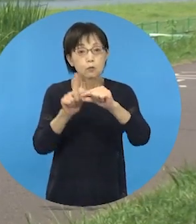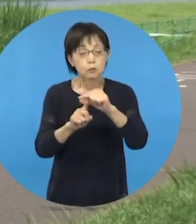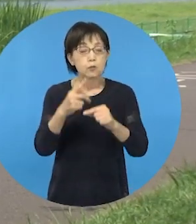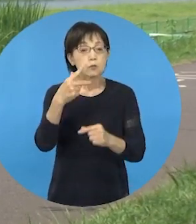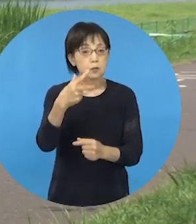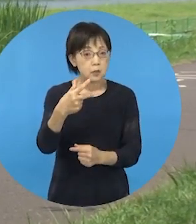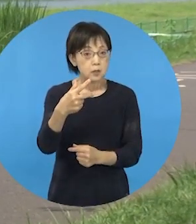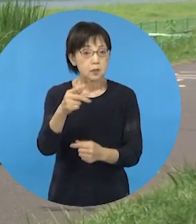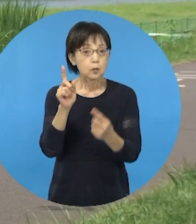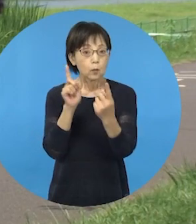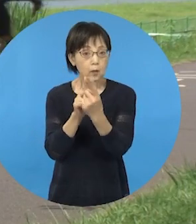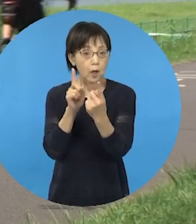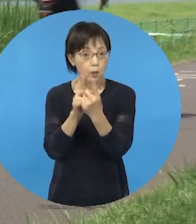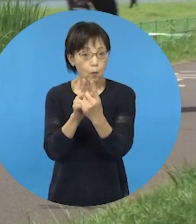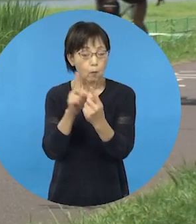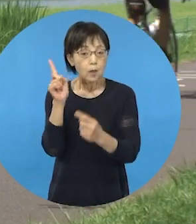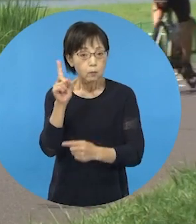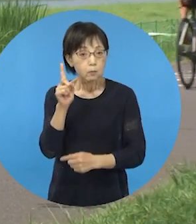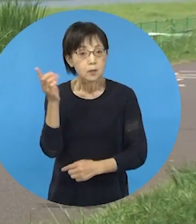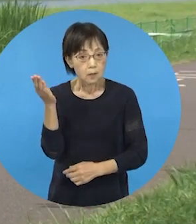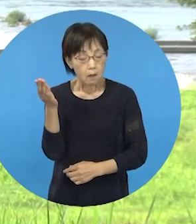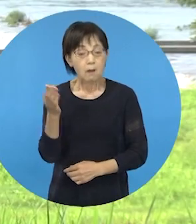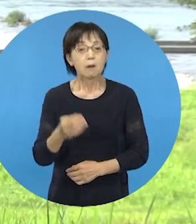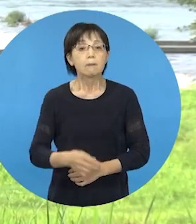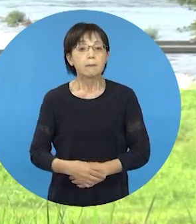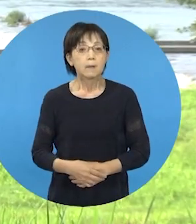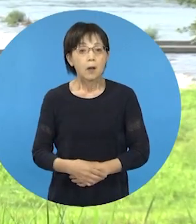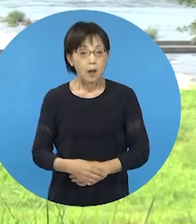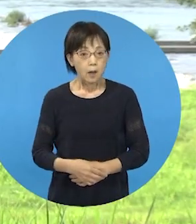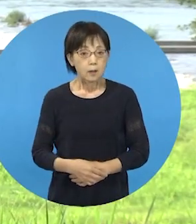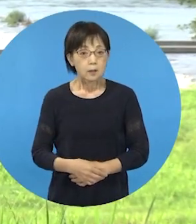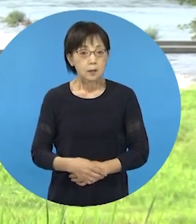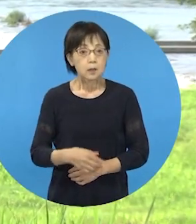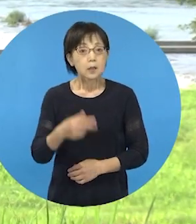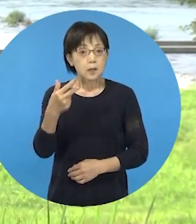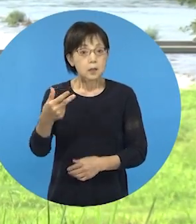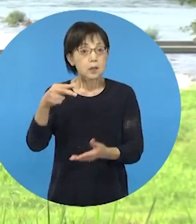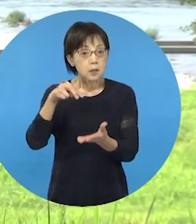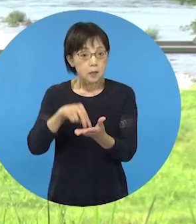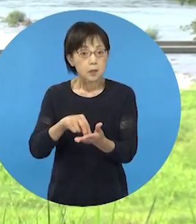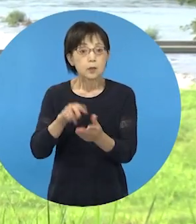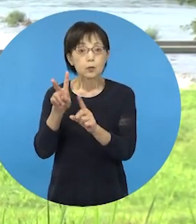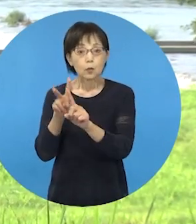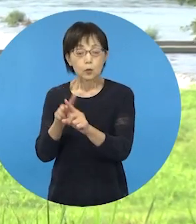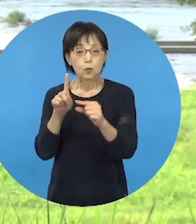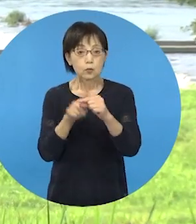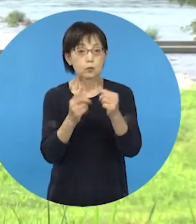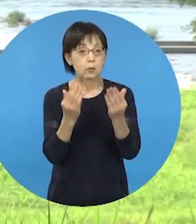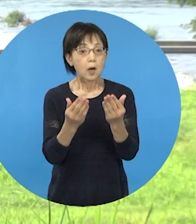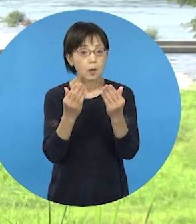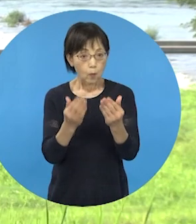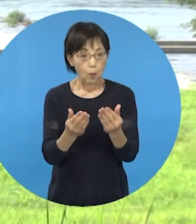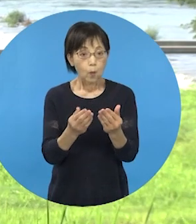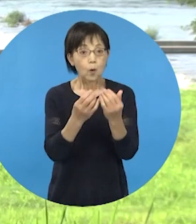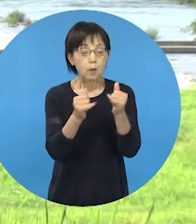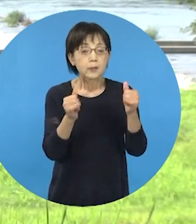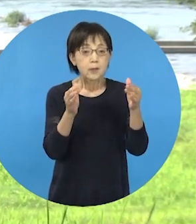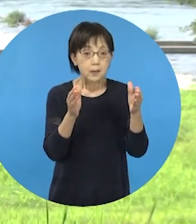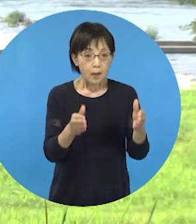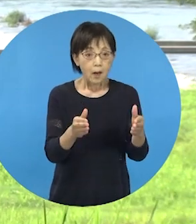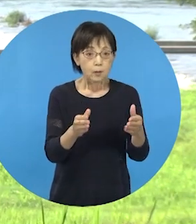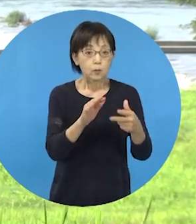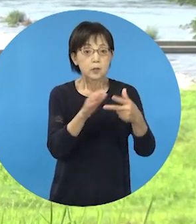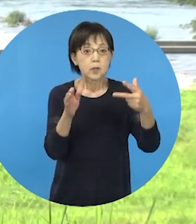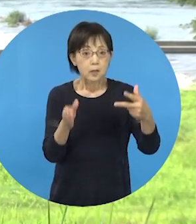府中市の対応というのはどうだったんでしょうか。 市内の私立小中学校をはじめ、民間の施設を含